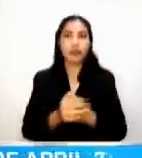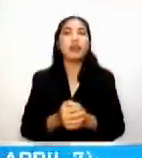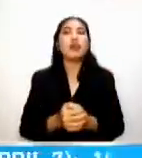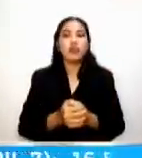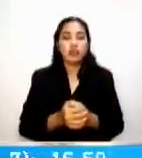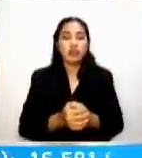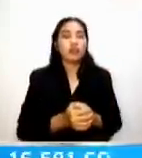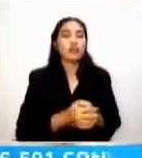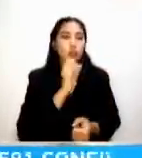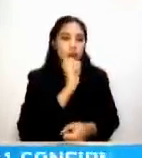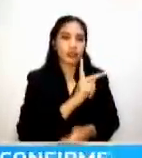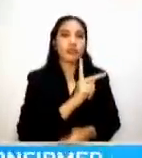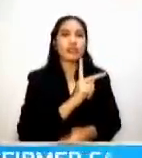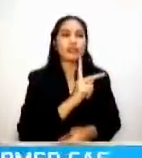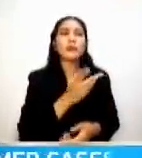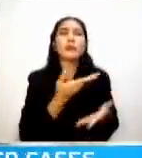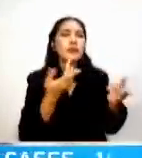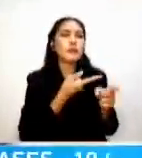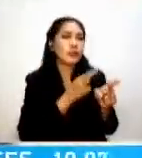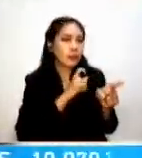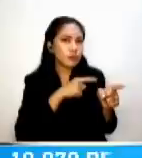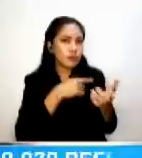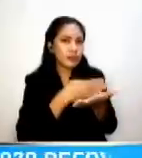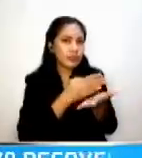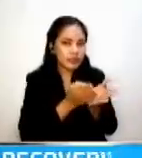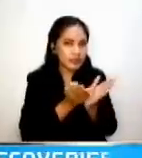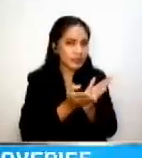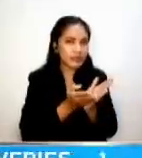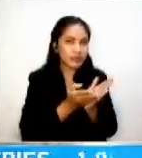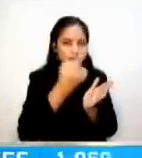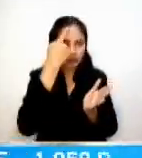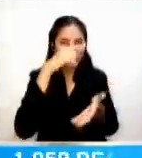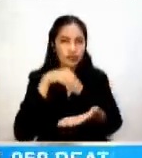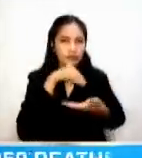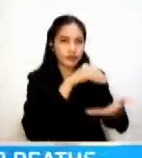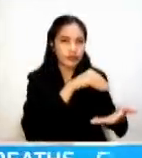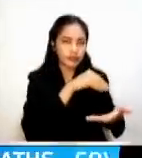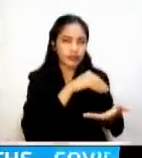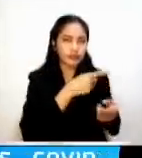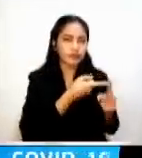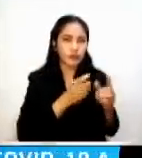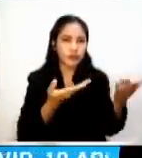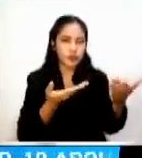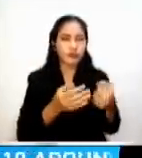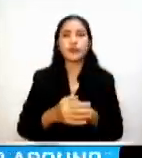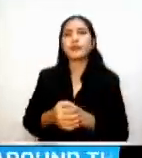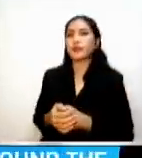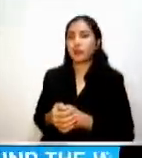galing itong pondo po para sa ayuda? Well, our economic managers no can